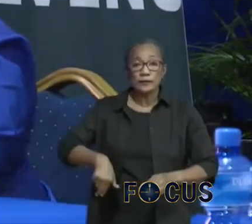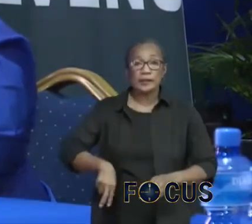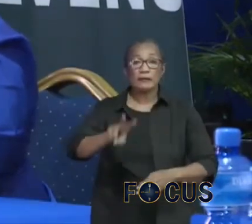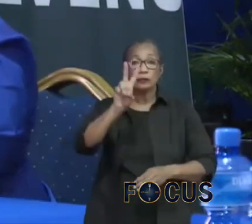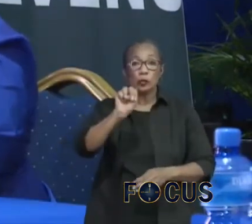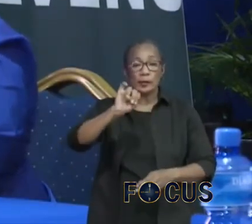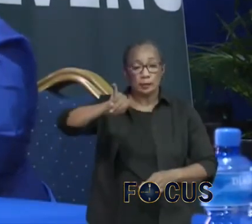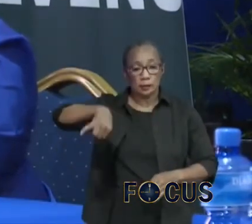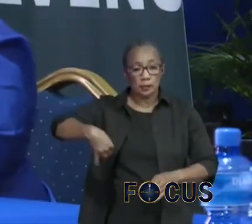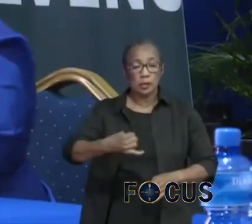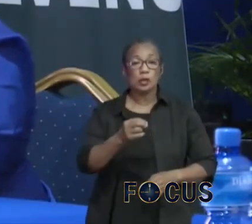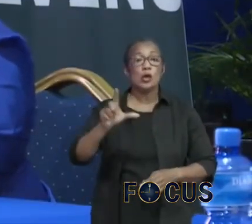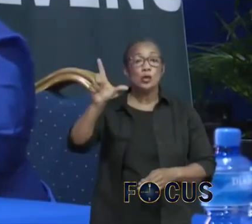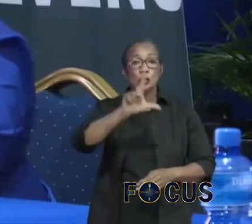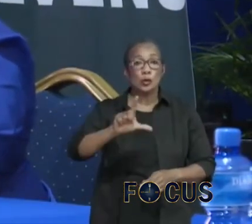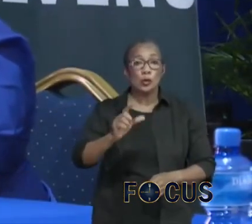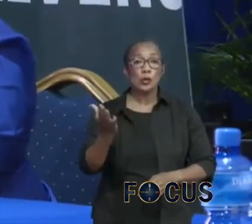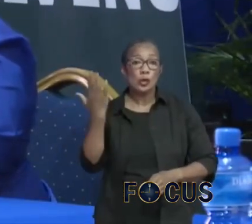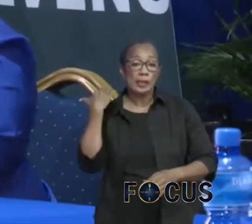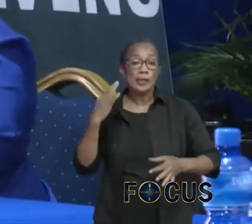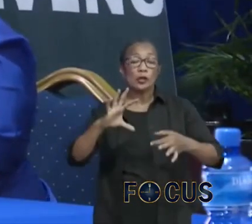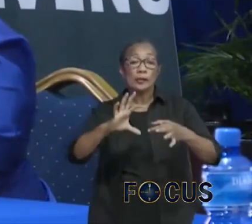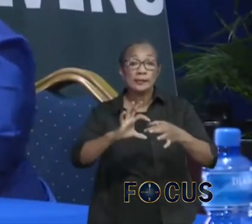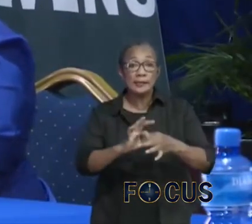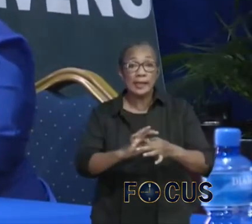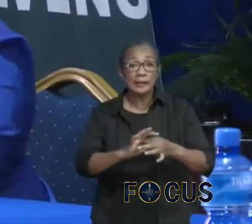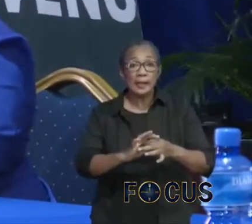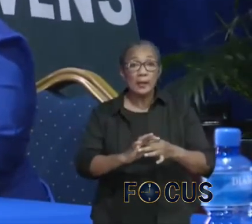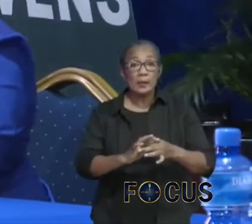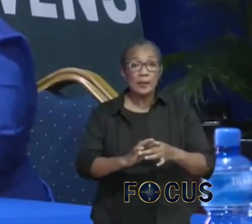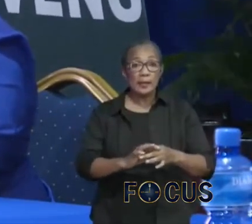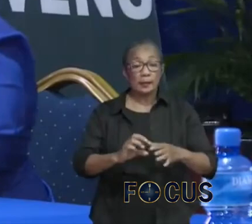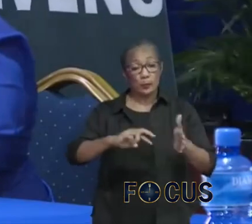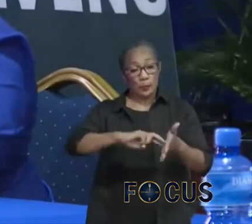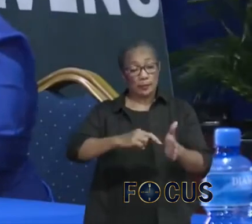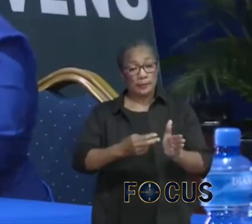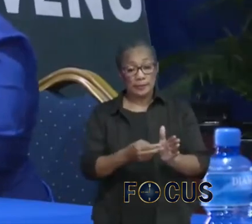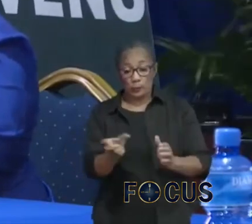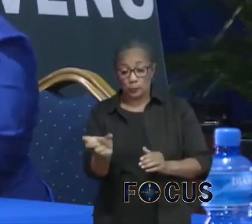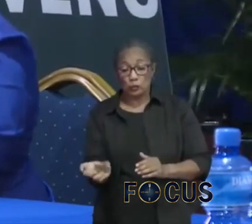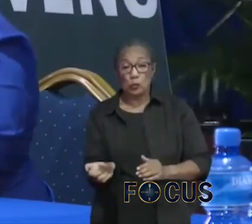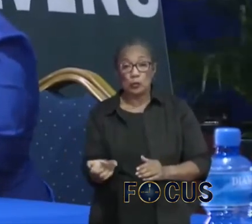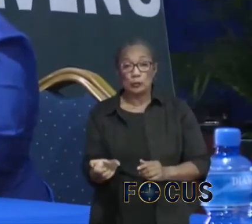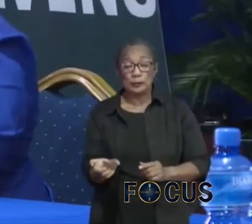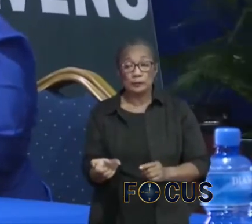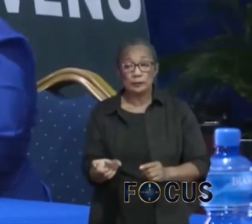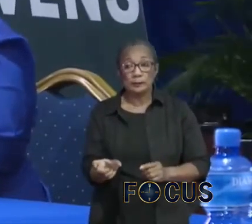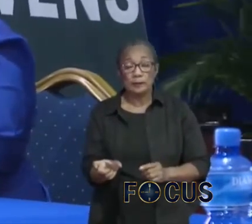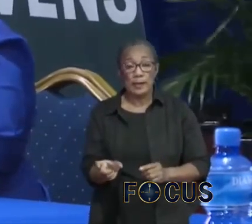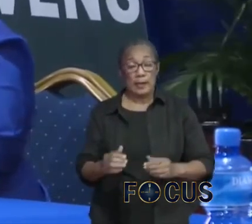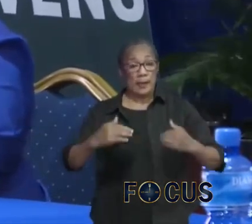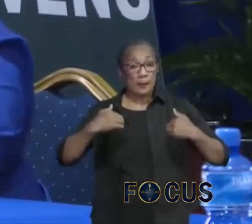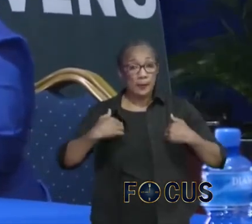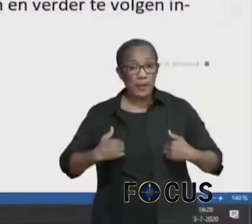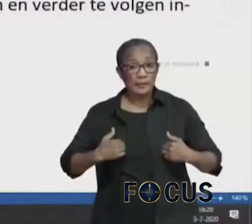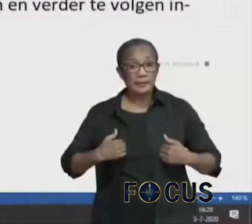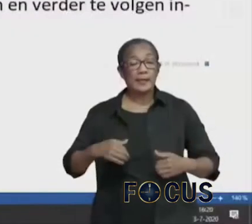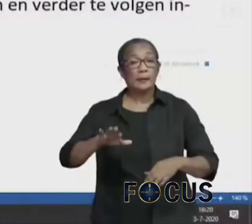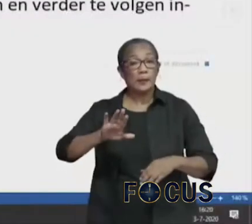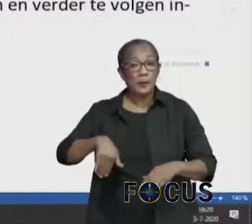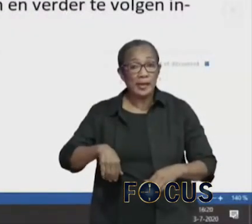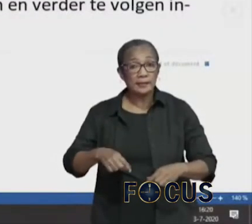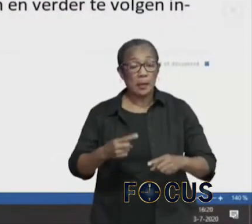juli jongsleden in contact zijn geweest met de politici, en dus de mensen die onlangs positief